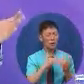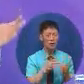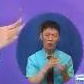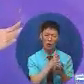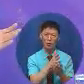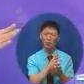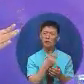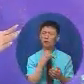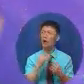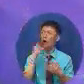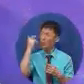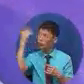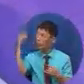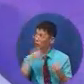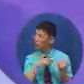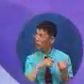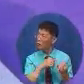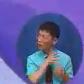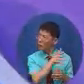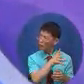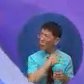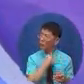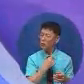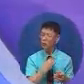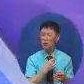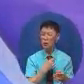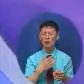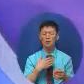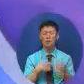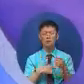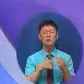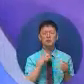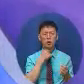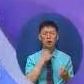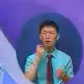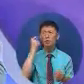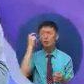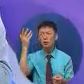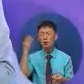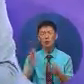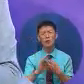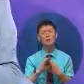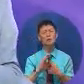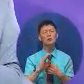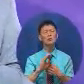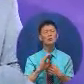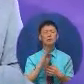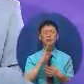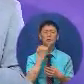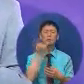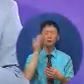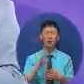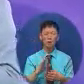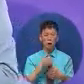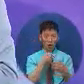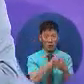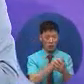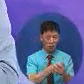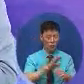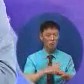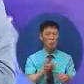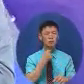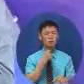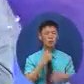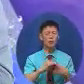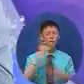과목을 전공을 할 때도 자기에게 의미 있는 타인에게 그걸 물어보는 것 자체는 나쁘지는 않지만 결정을 자기가 하기